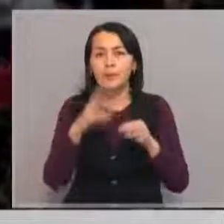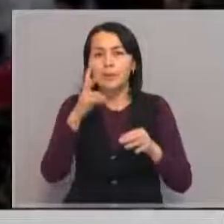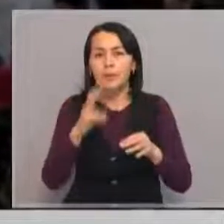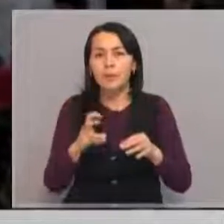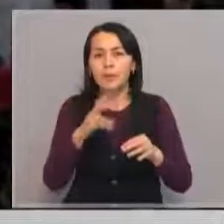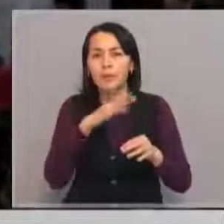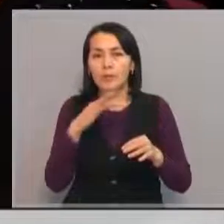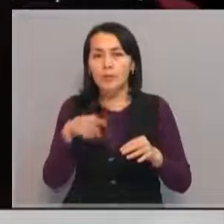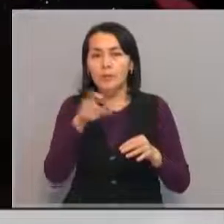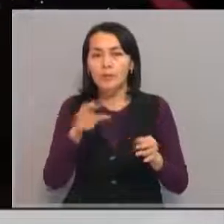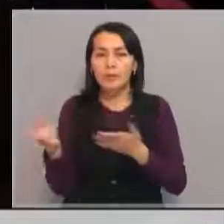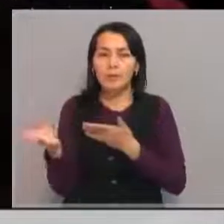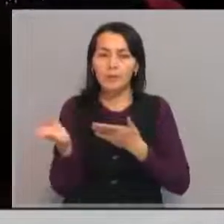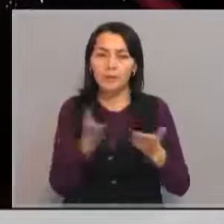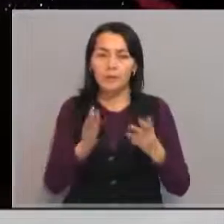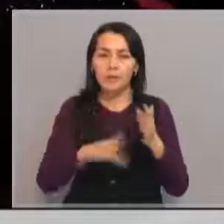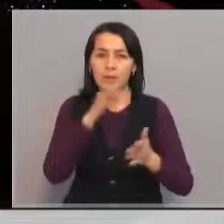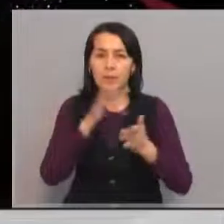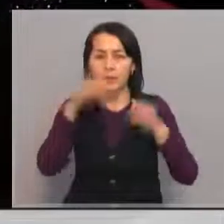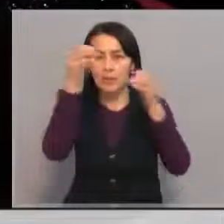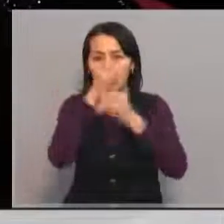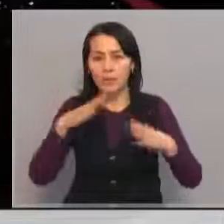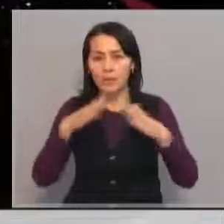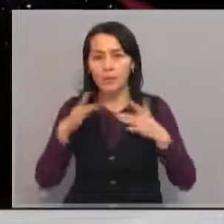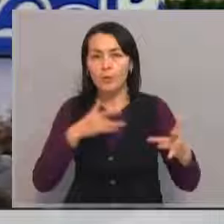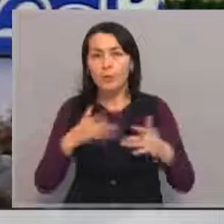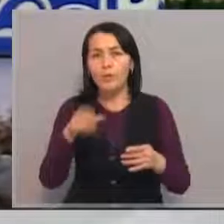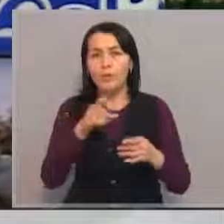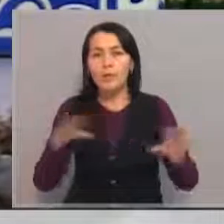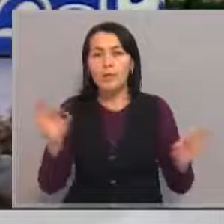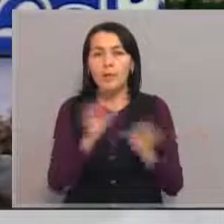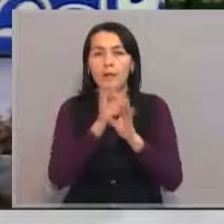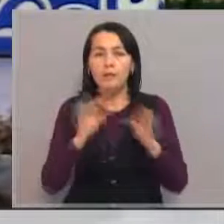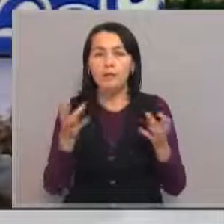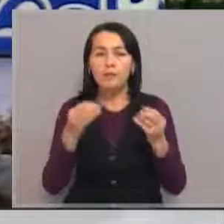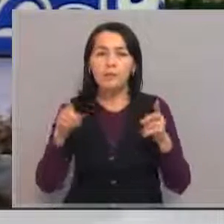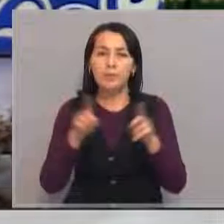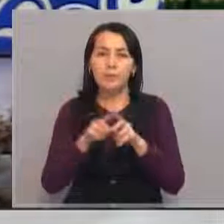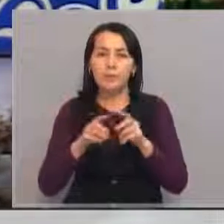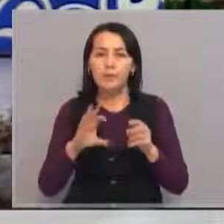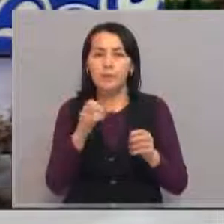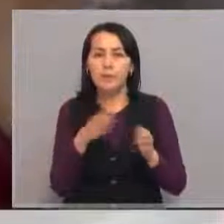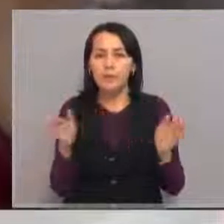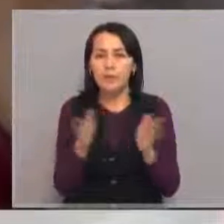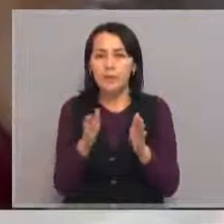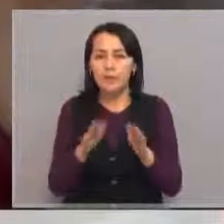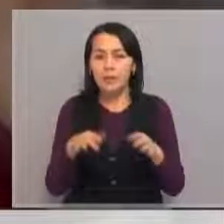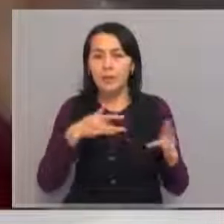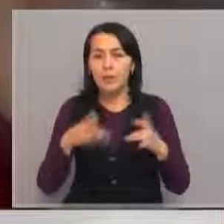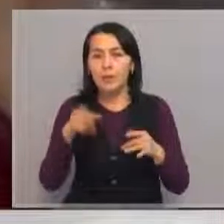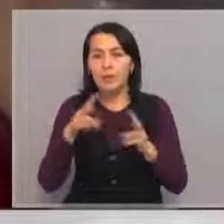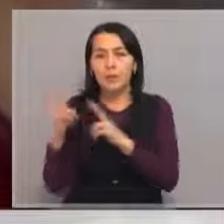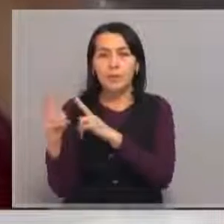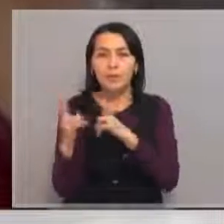алап тұрғындары жиналды. Оларға қалалық мәдениет үйінің өнерпаздары әннен шашу шашты. Сонымен қатар Сайрамның кішкентай өнерпаздары би